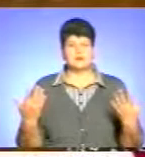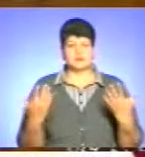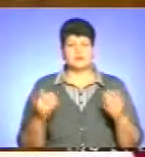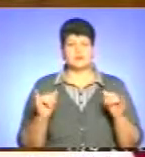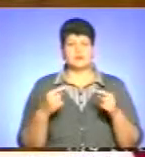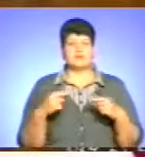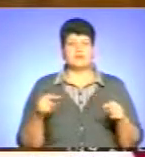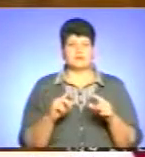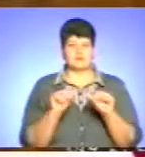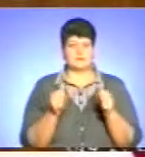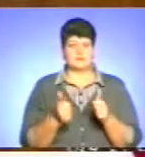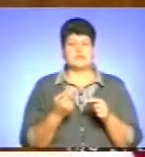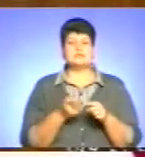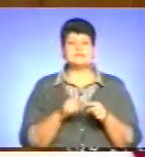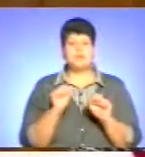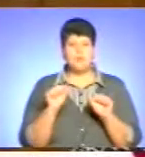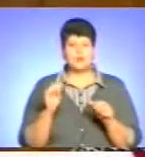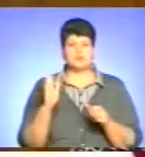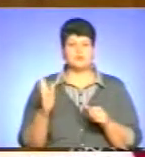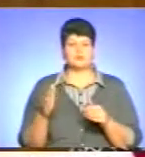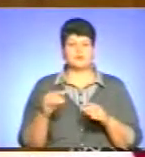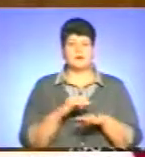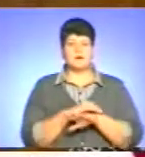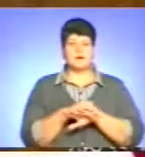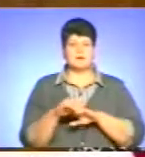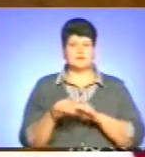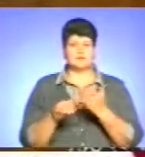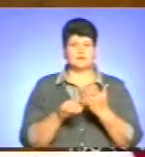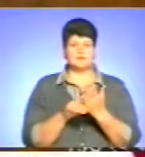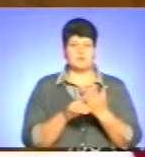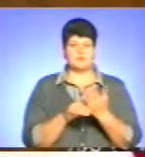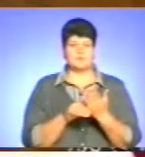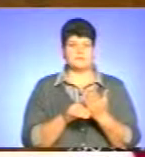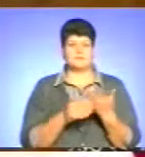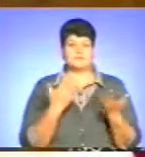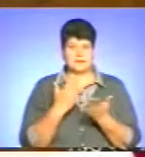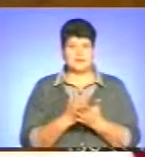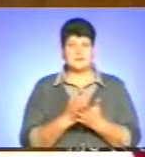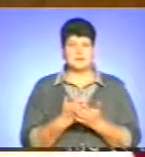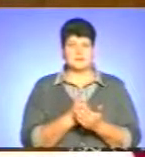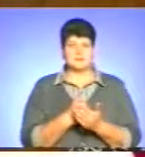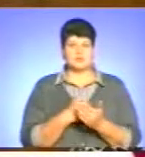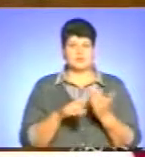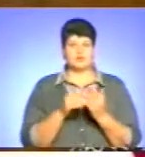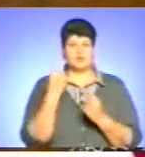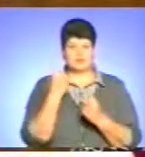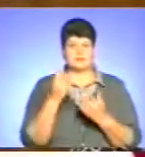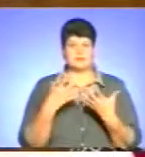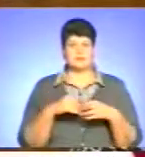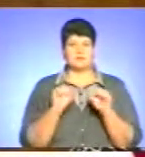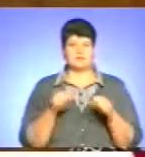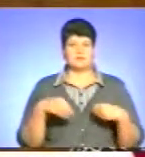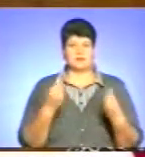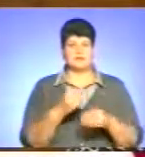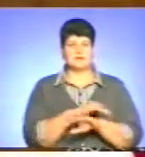в різній формі. Це може бути і адресна. Тобто, якщо є в когось бажання допомогти одній сім'ї, ми можемо дати адресу, будь